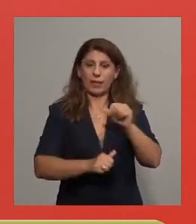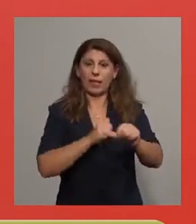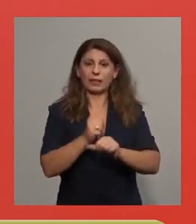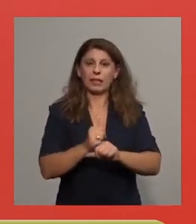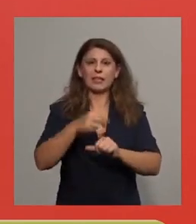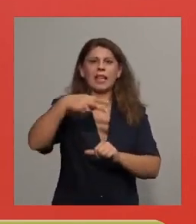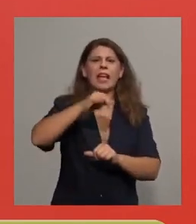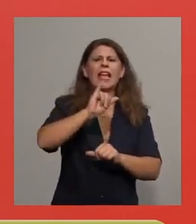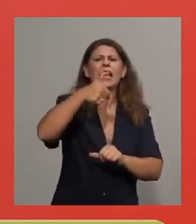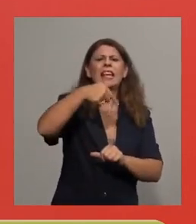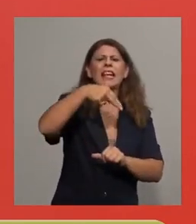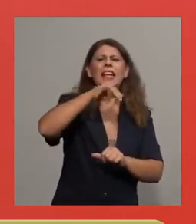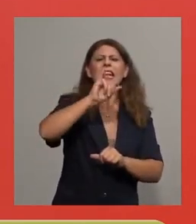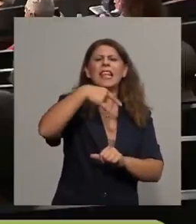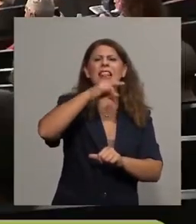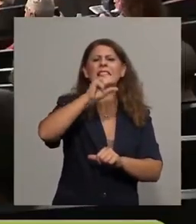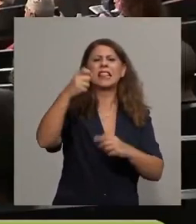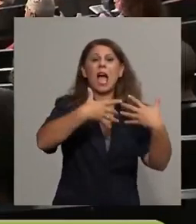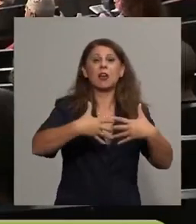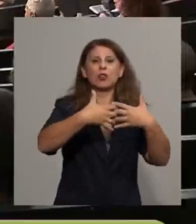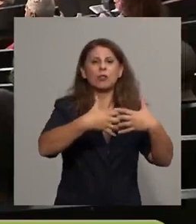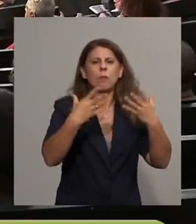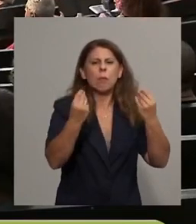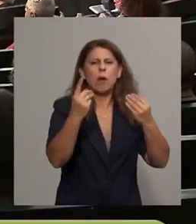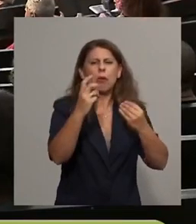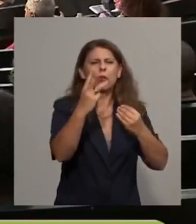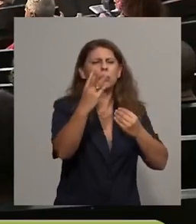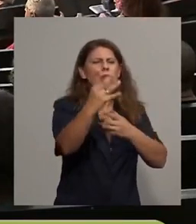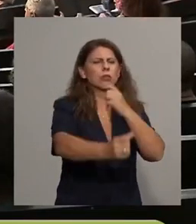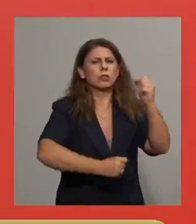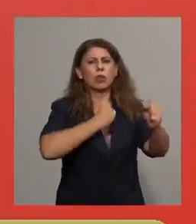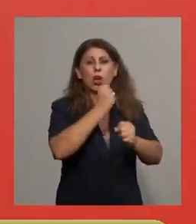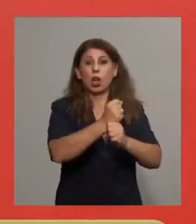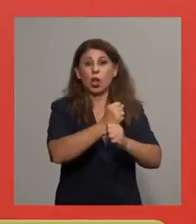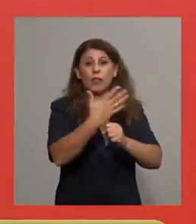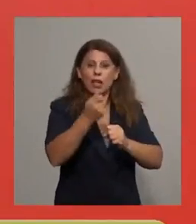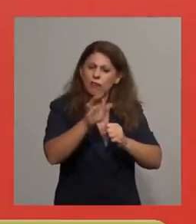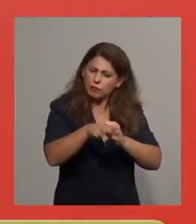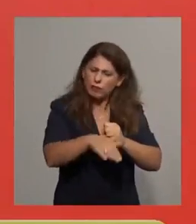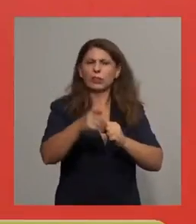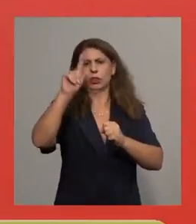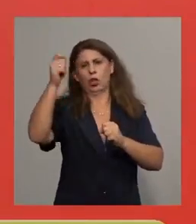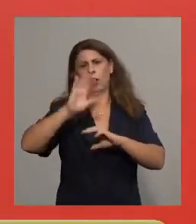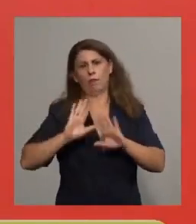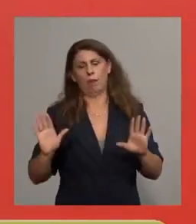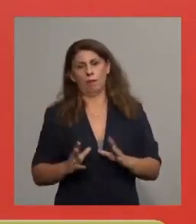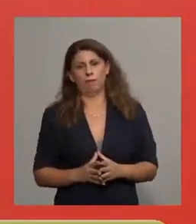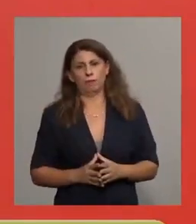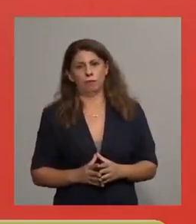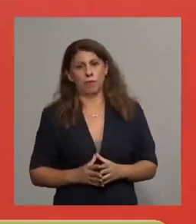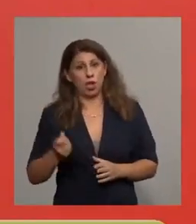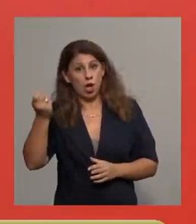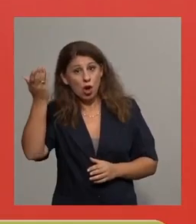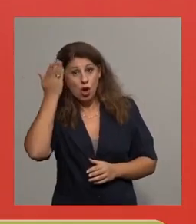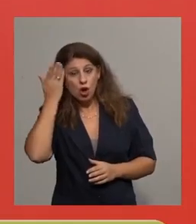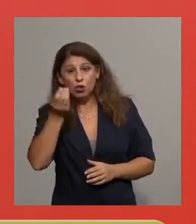τα λιγνητικά εργοστάσια που για δεκαετίες παρήγαγαν σχετικά φθηνό ρεύμα. Το κόστος